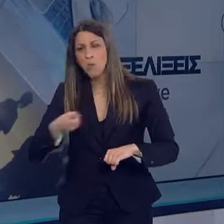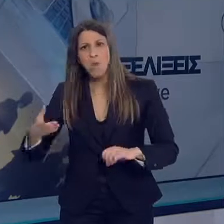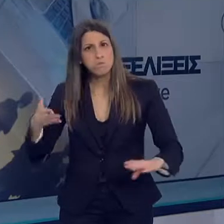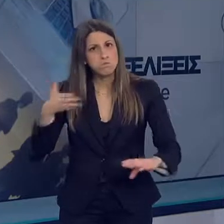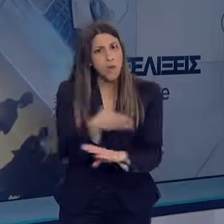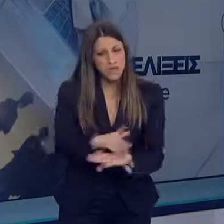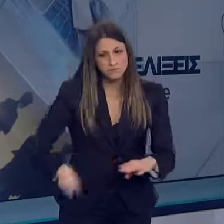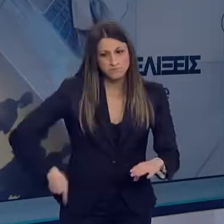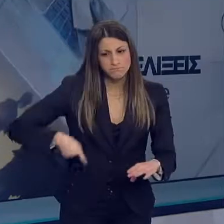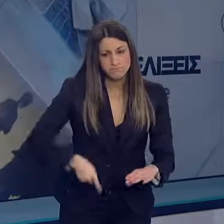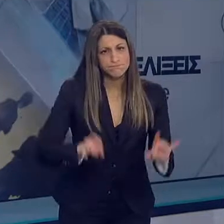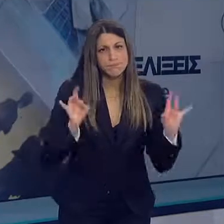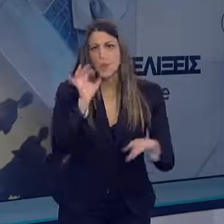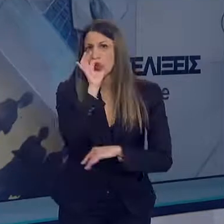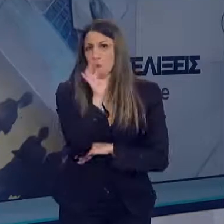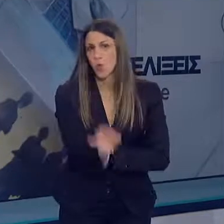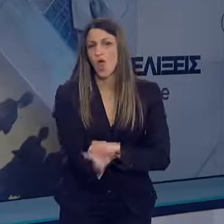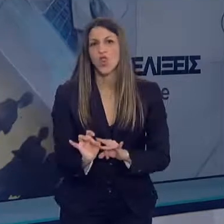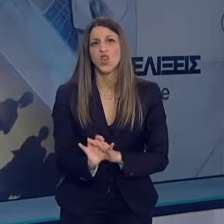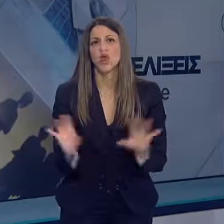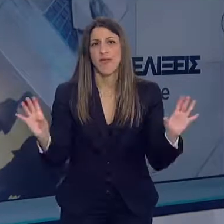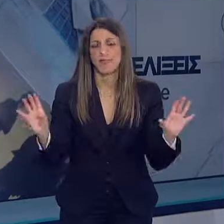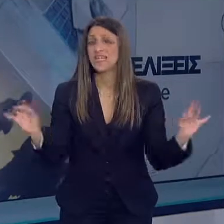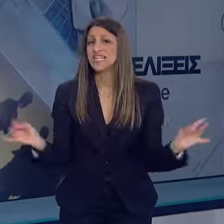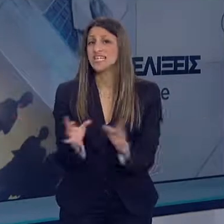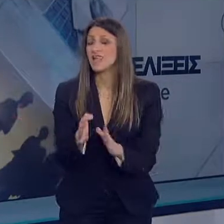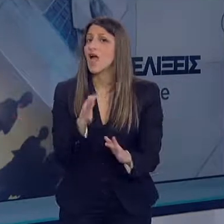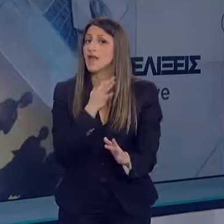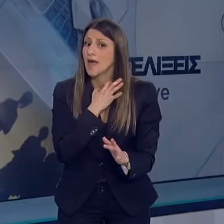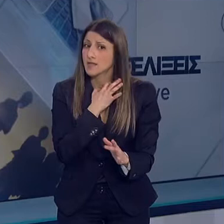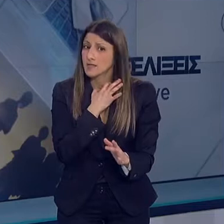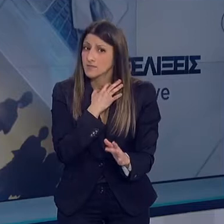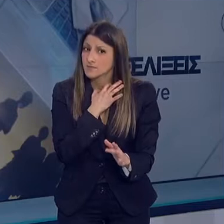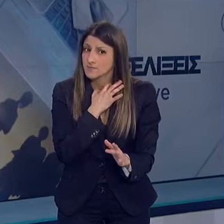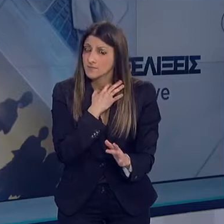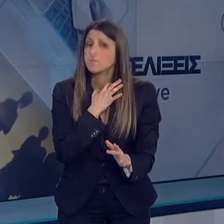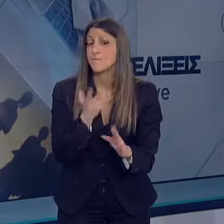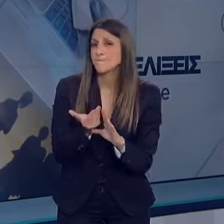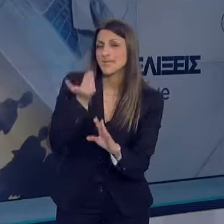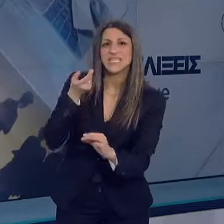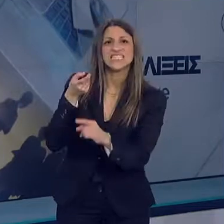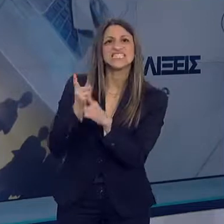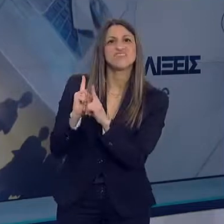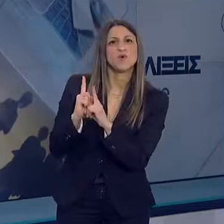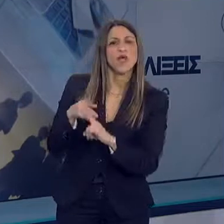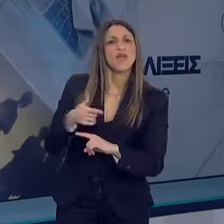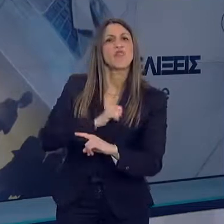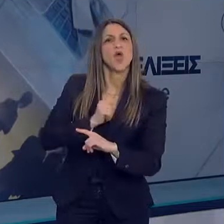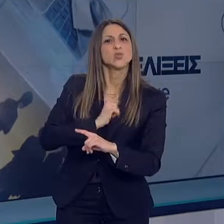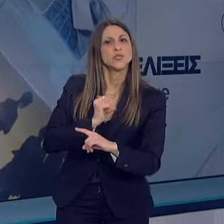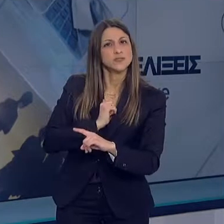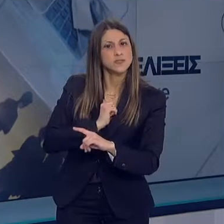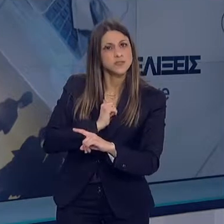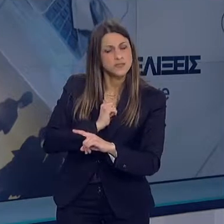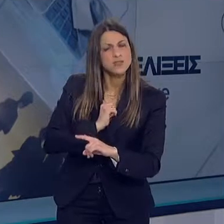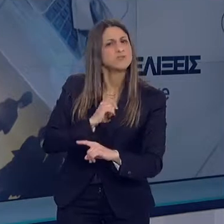να επαναλάβω για τους συμπολίτες μας, εφόσον χρειαστεί και σίγουρα θα έρθουμε σε συμφωνία με τον ιδιωτικό τομέα για να γίνονται